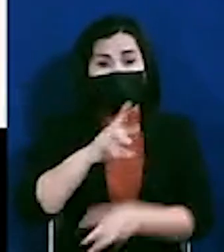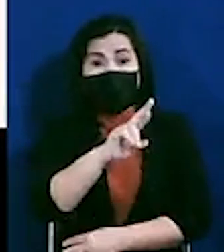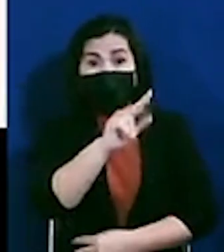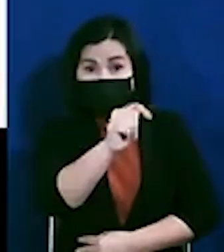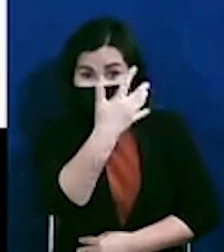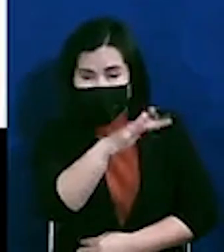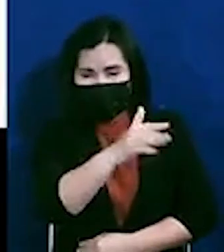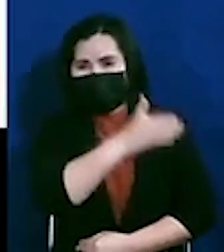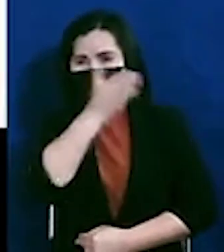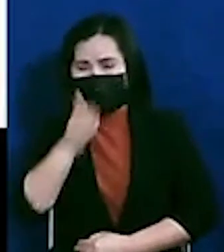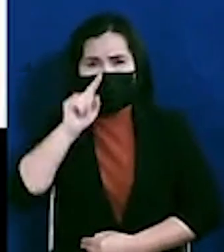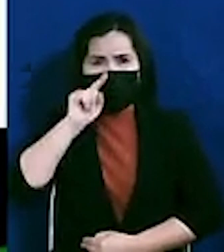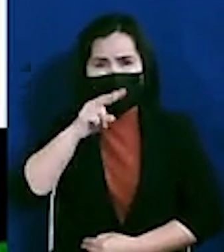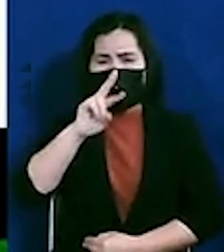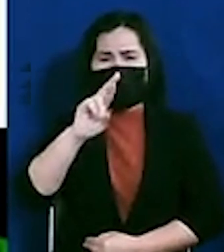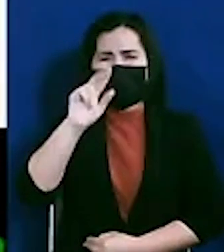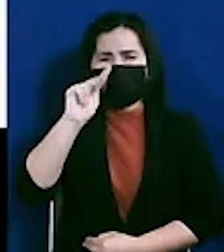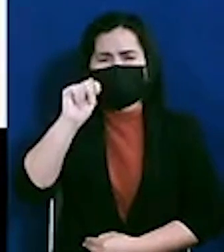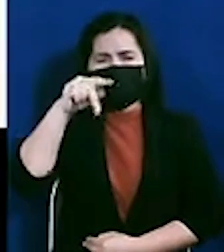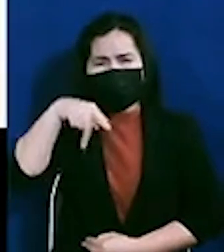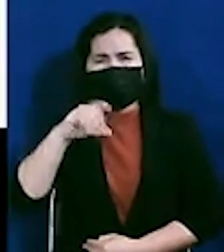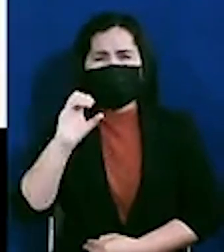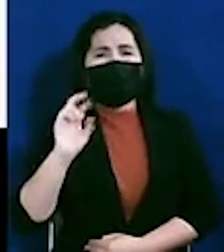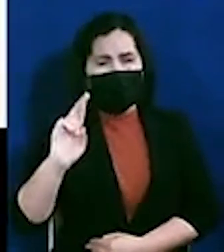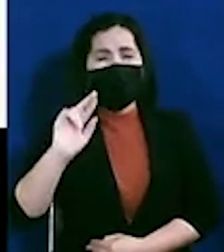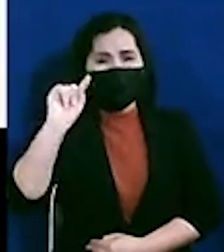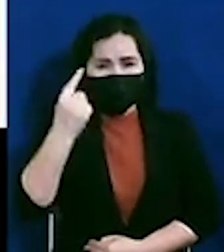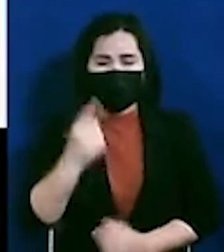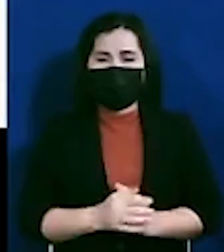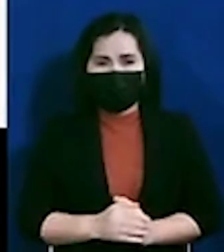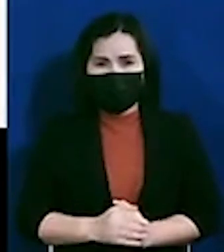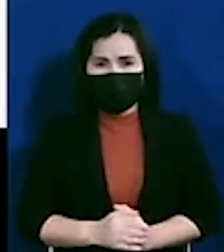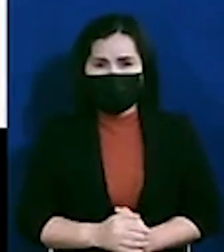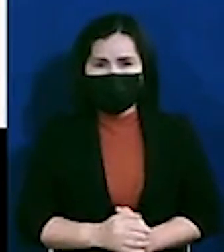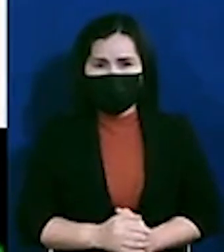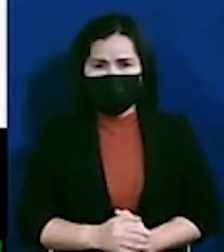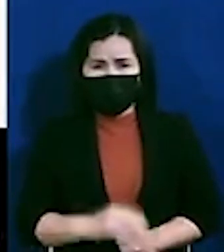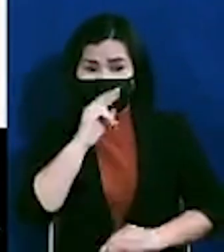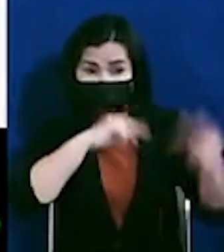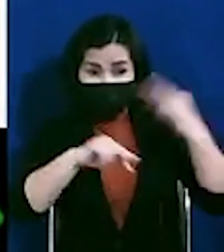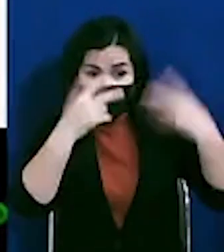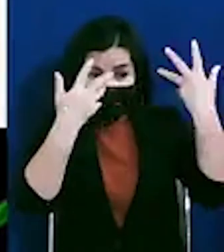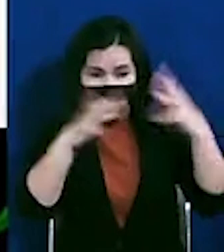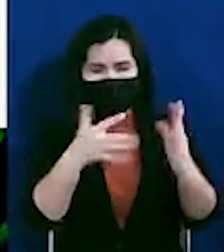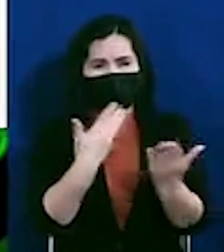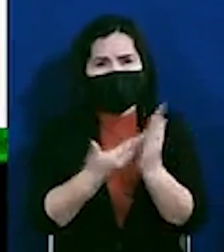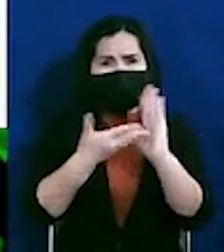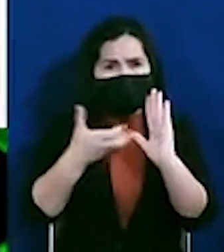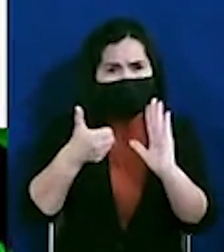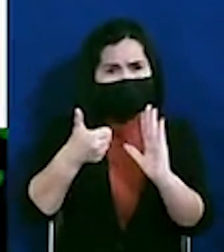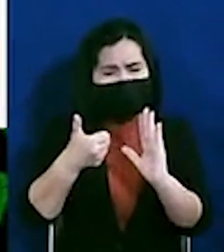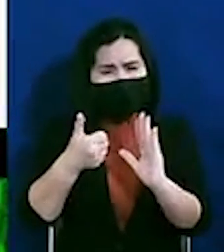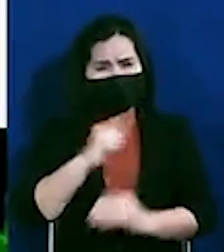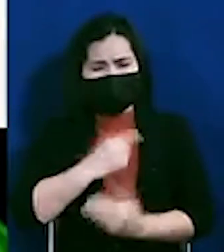การนะครับเอ่อแล้วก็ถามว่าถ้าตรวจแล้วอ้ะมันเบิกได้ไหมใครจ่ายสตางค์นะครับตรงนี้เอง